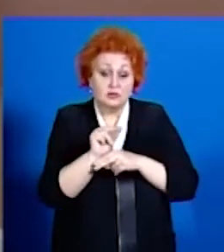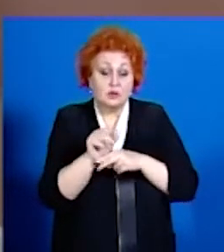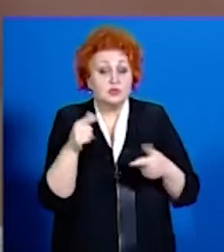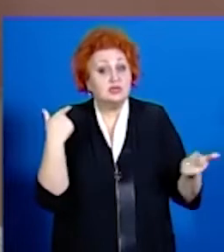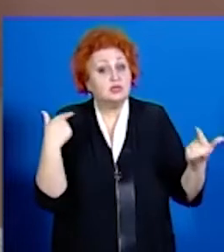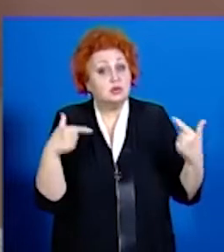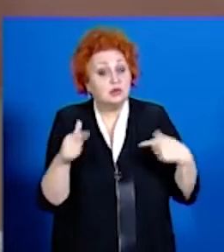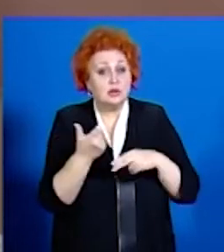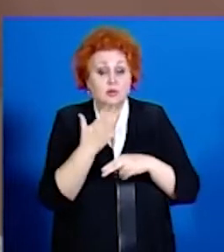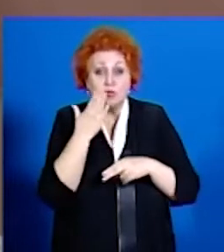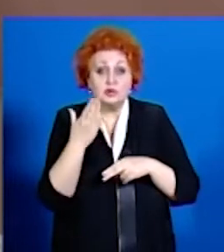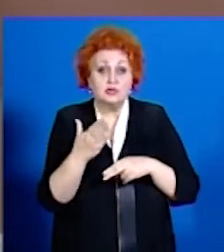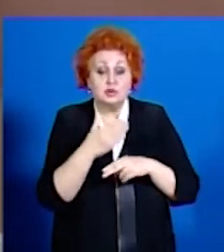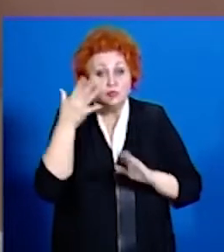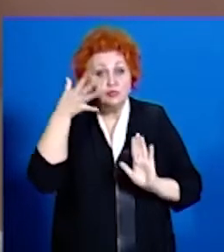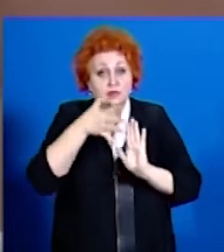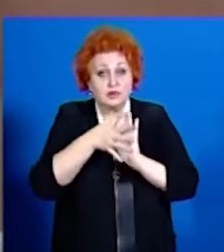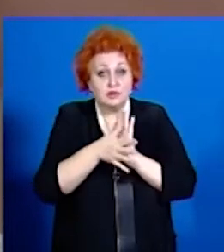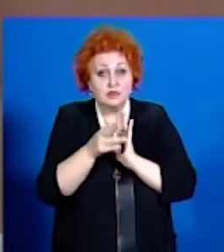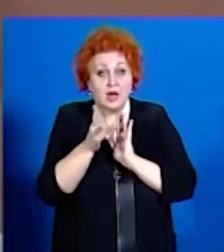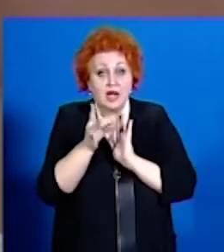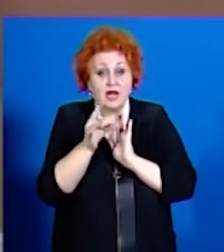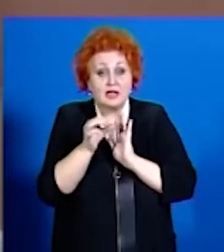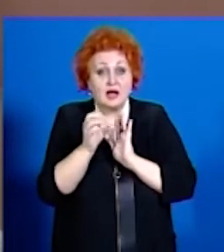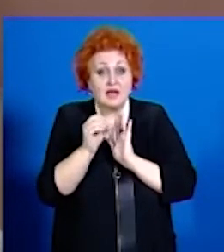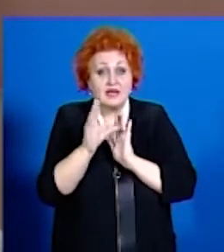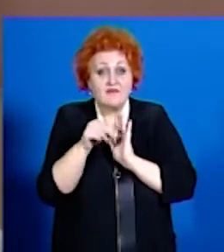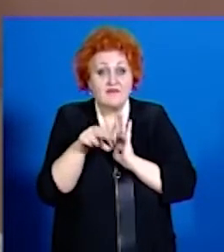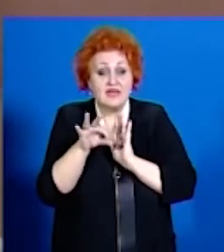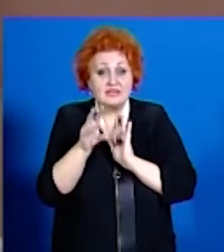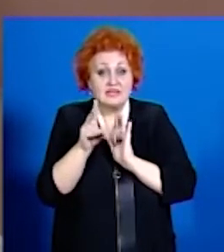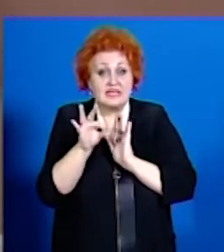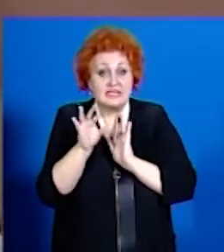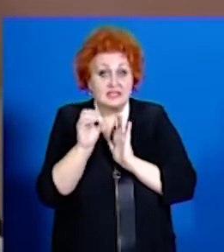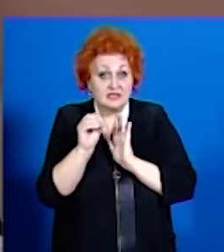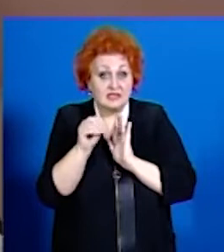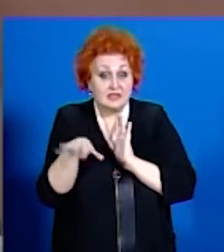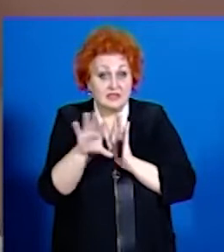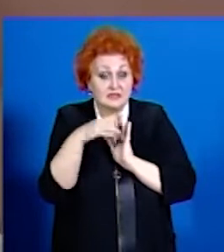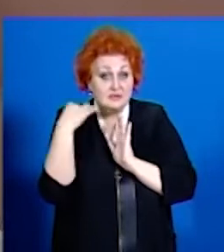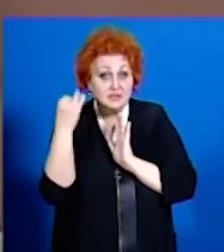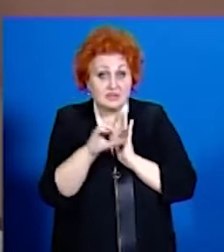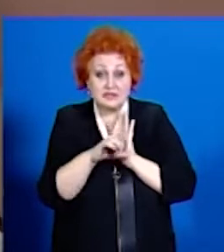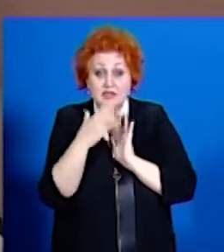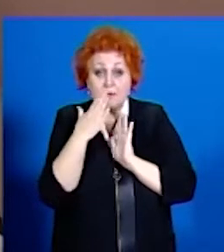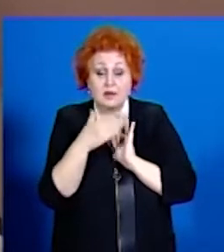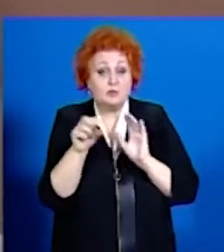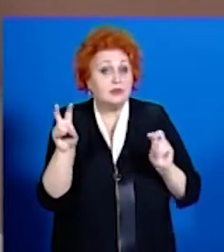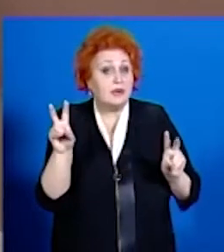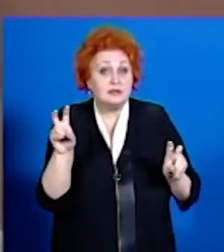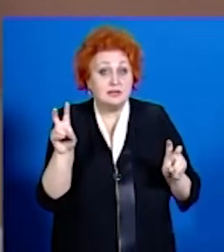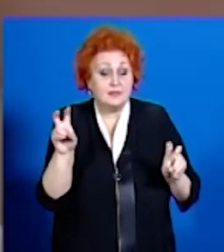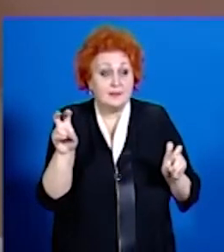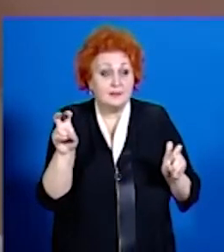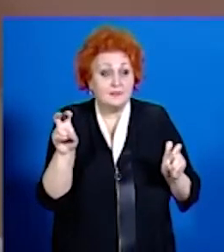других. Я очень люблю краеведение, и это вообще из всей истории самое любимое мое